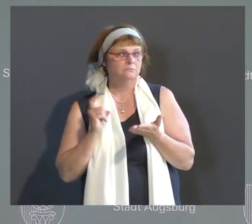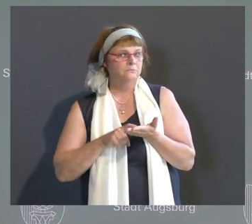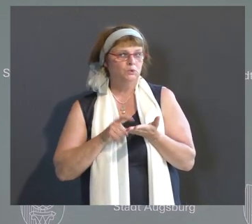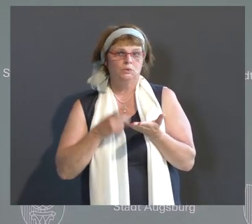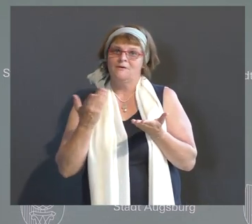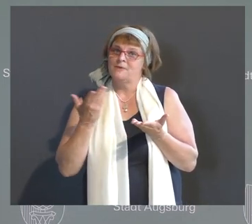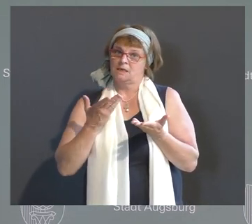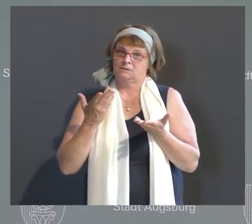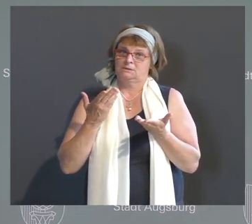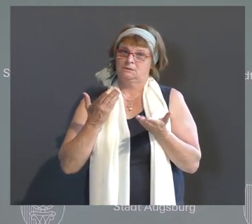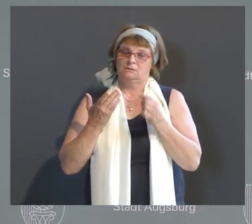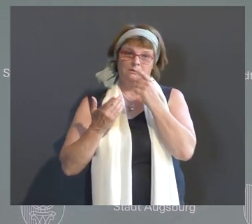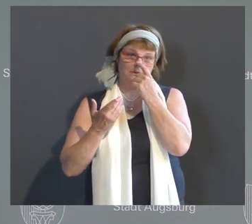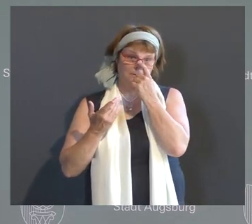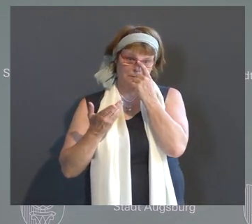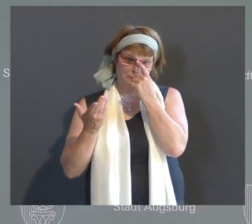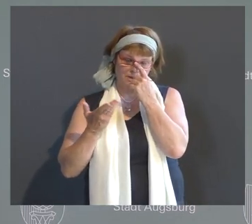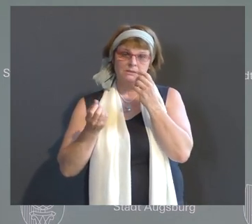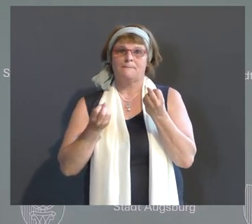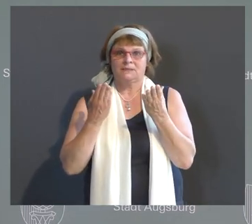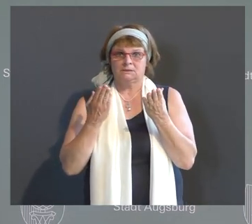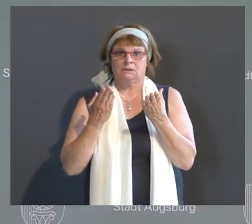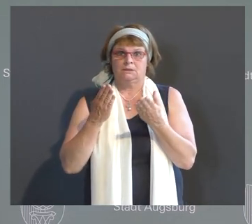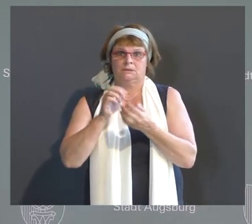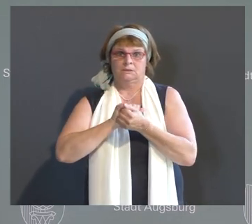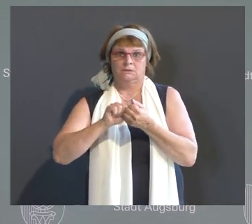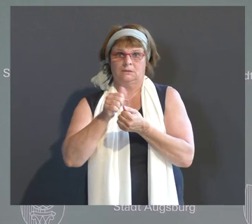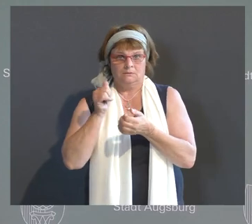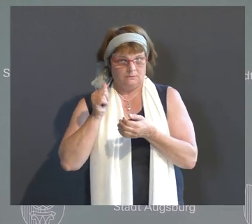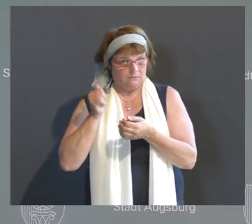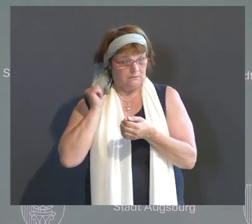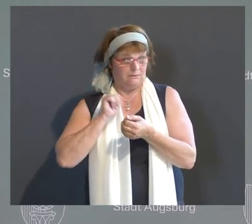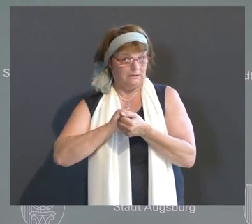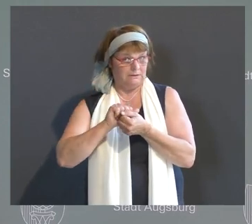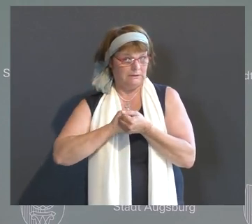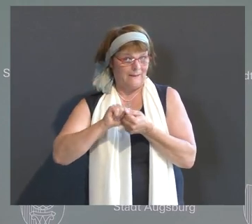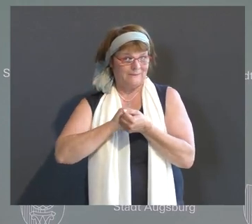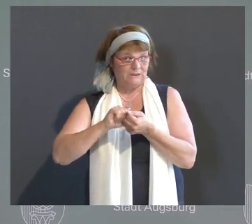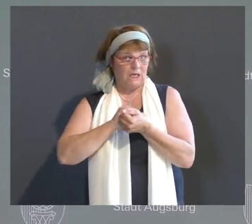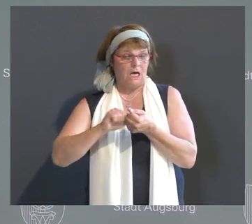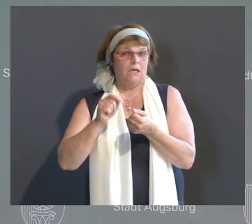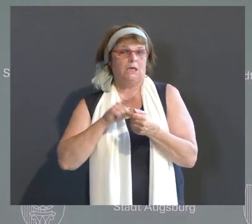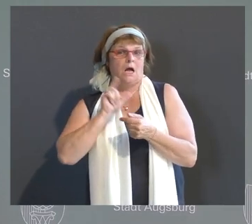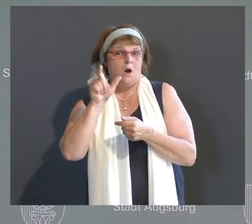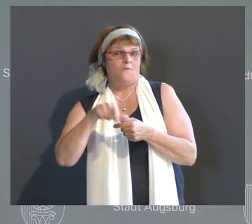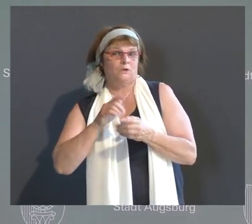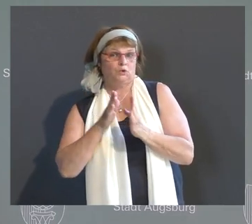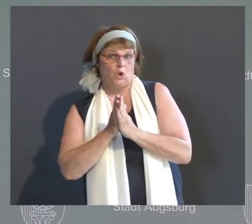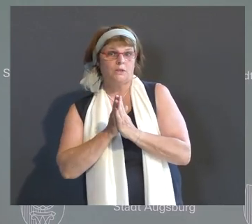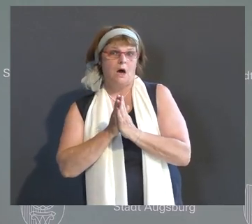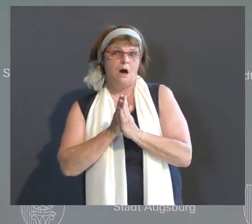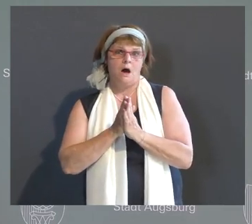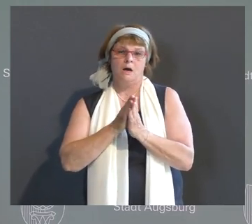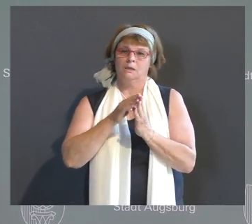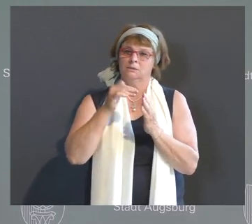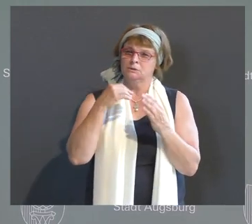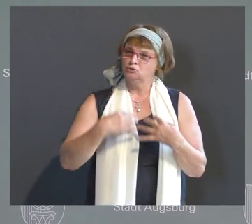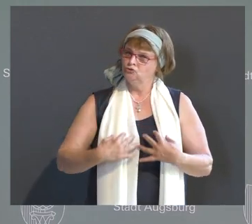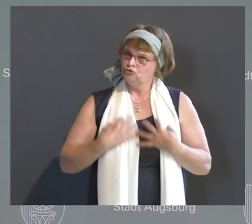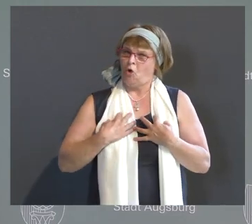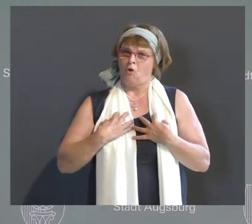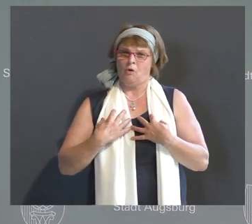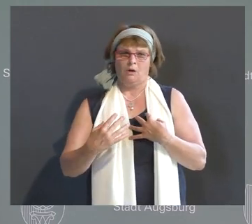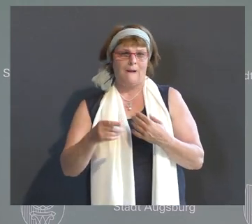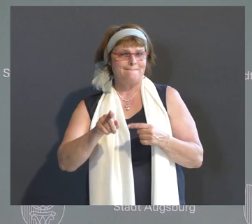was passiert ist in dieser Nacht von Samstag auf Sonntag. Ich bin entsetzt über die Angriffe und Übergriffe